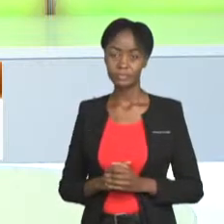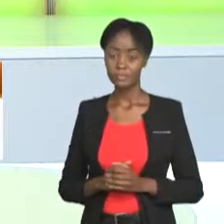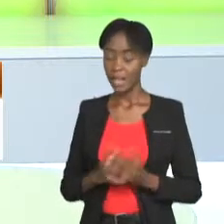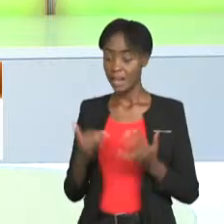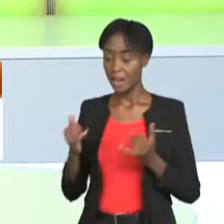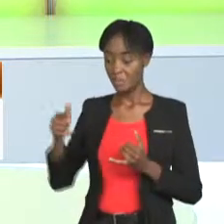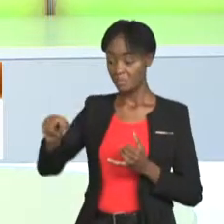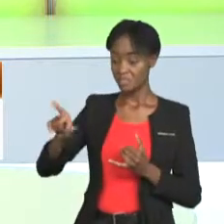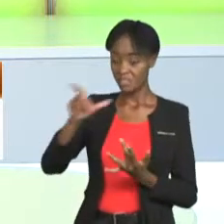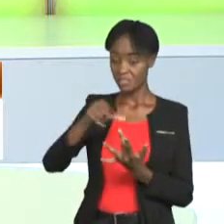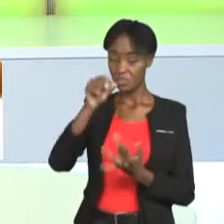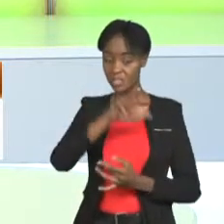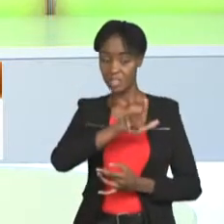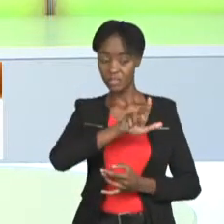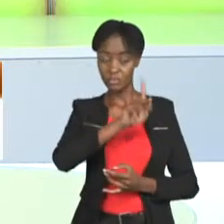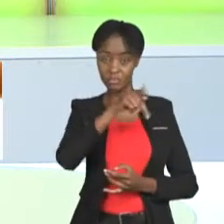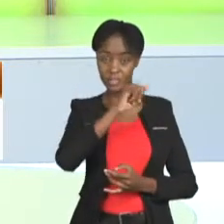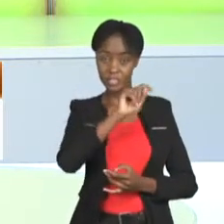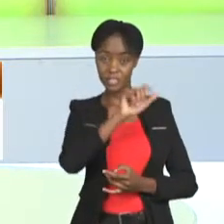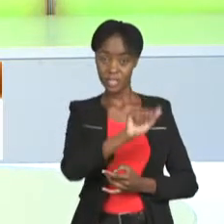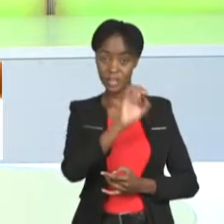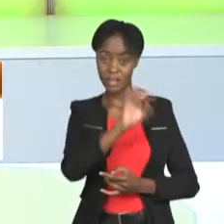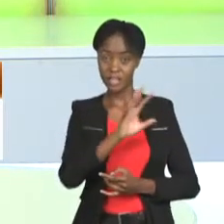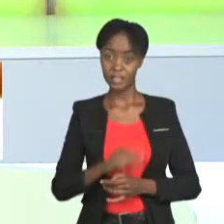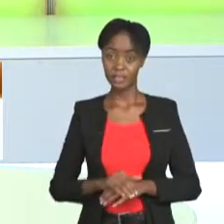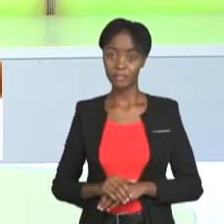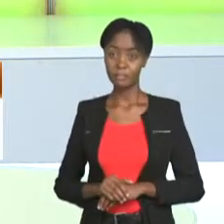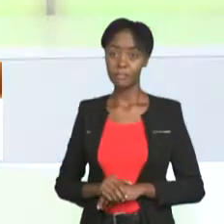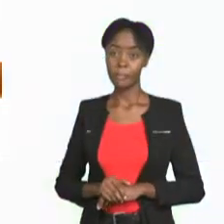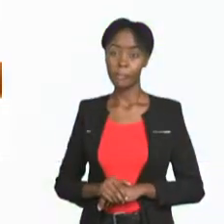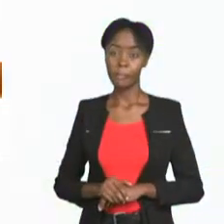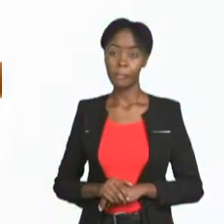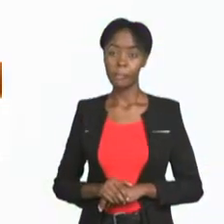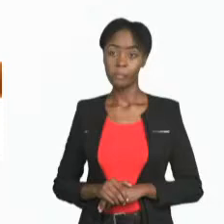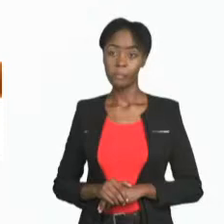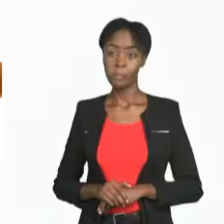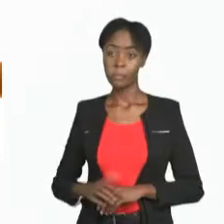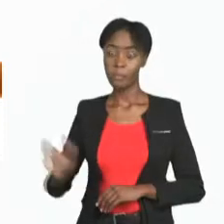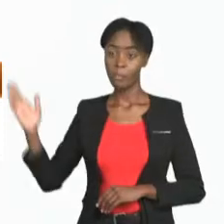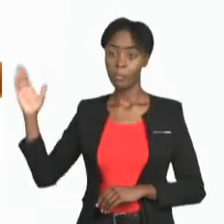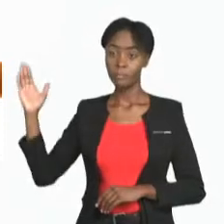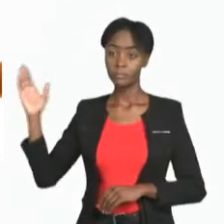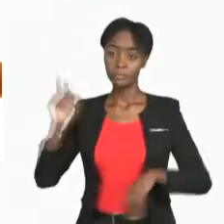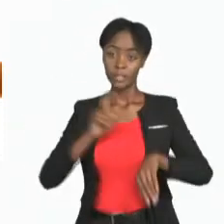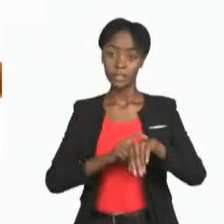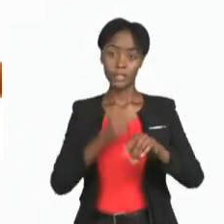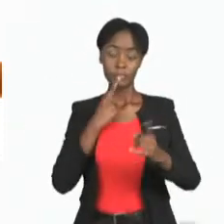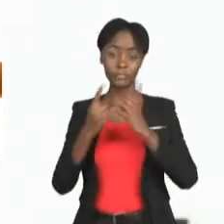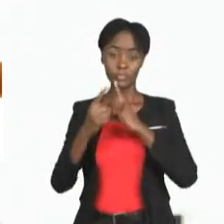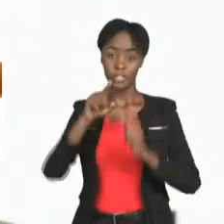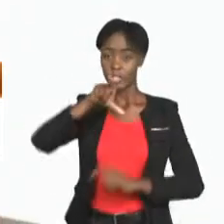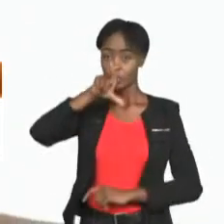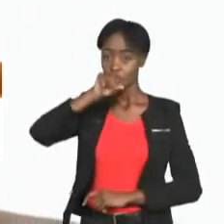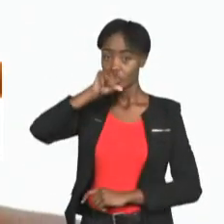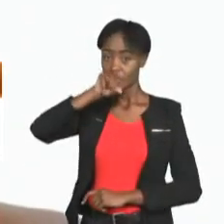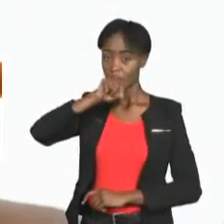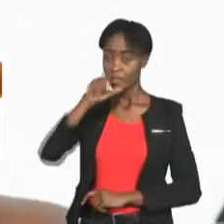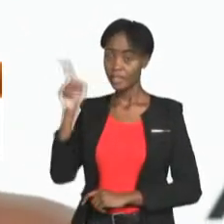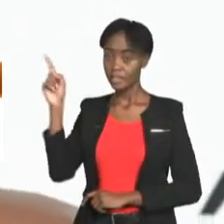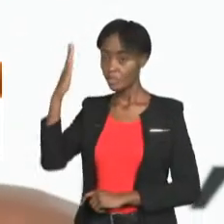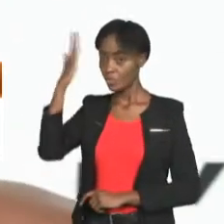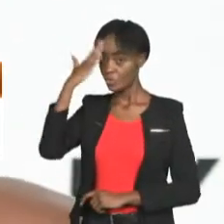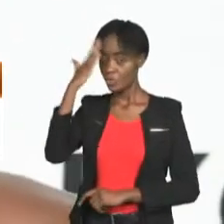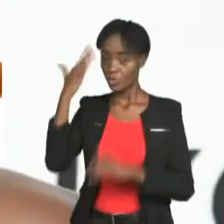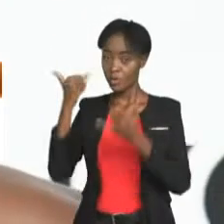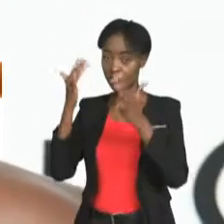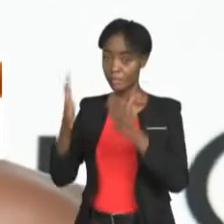ndio maana hajamteua Lupita. Robert Oma ana maelezo zaidi. Kupitia mtandao wa Twitter, mwigizaji huyo mahiri wa Hollywood